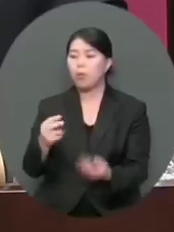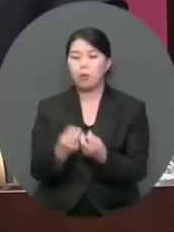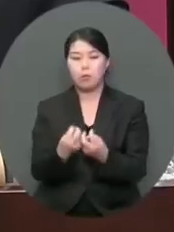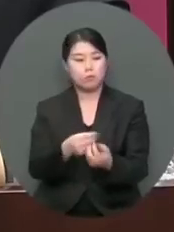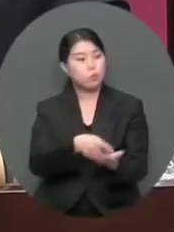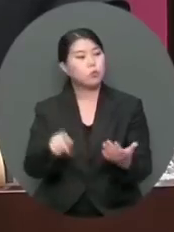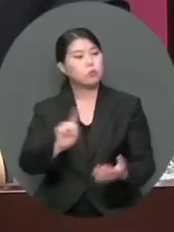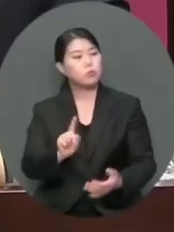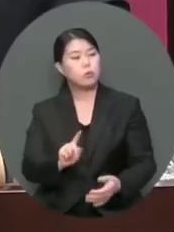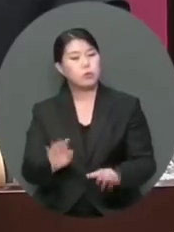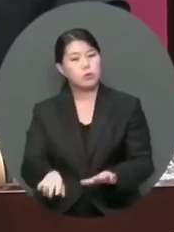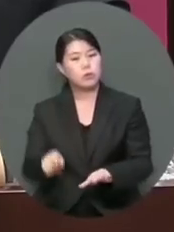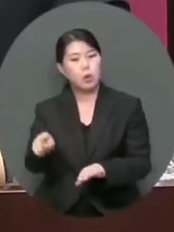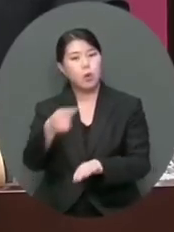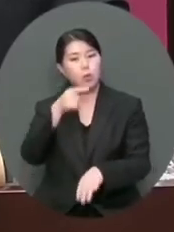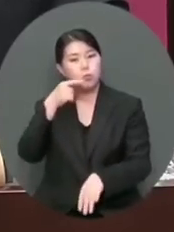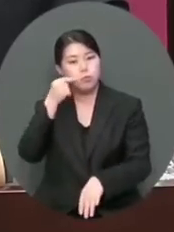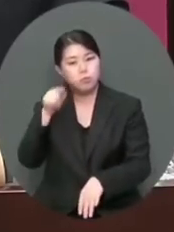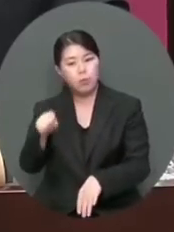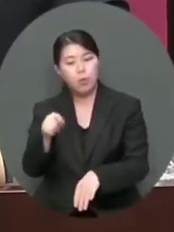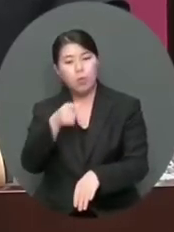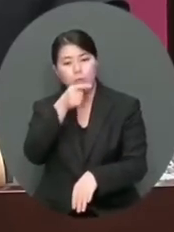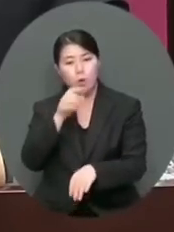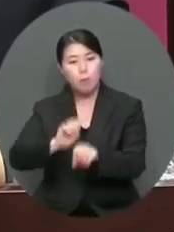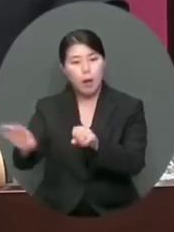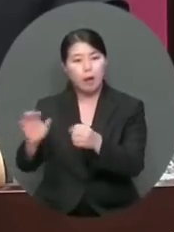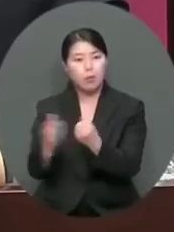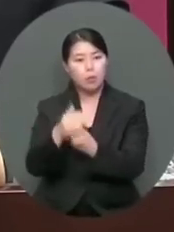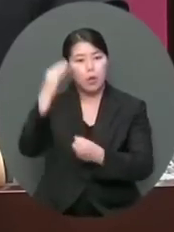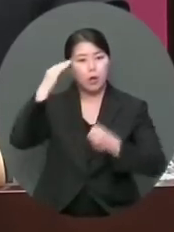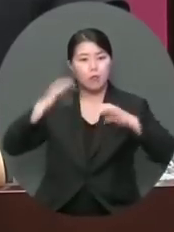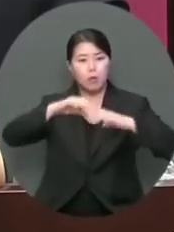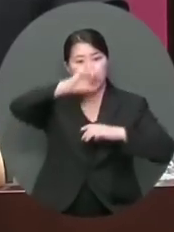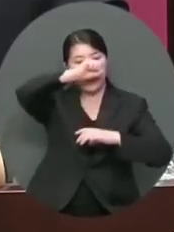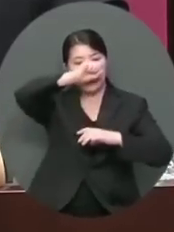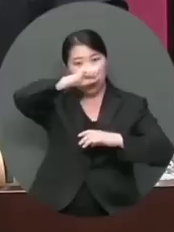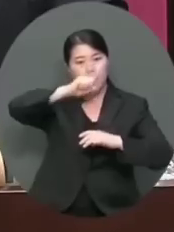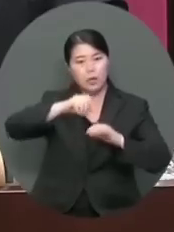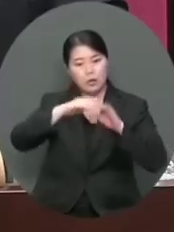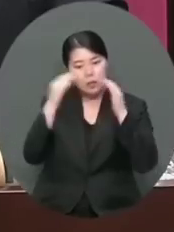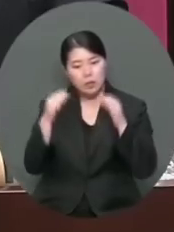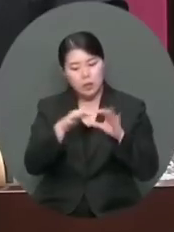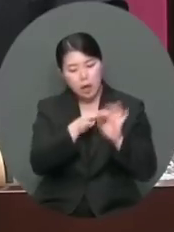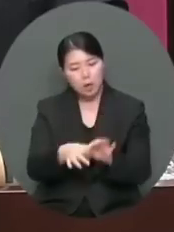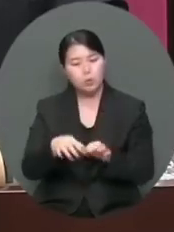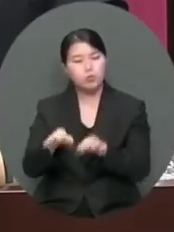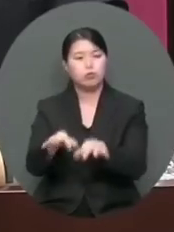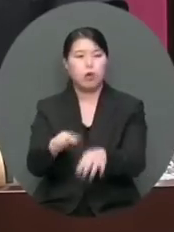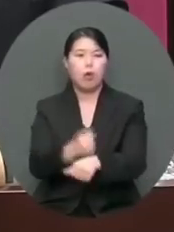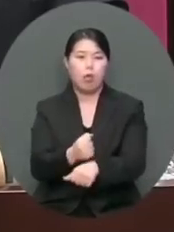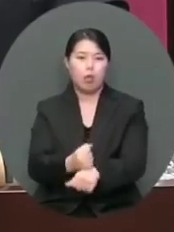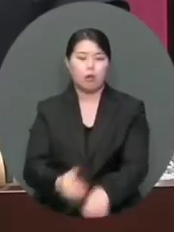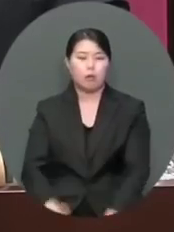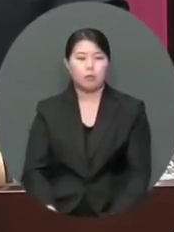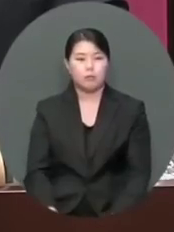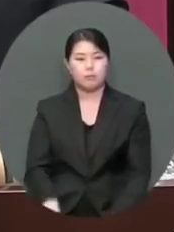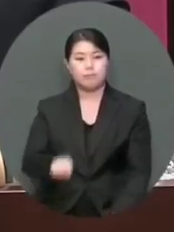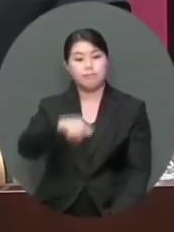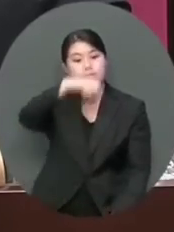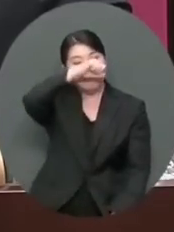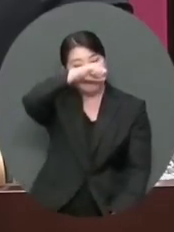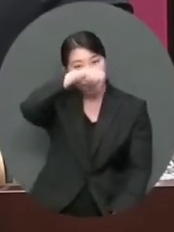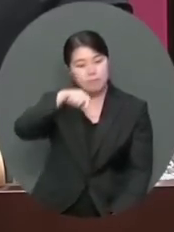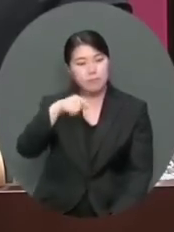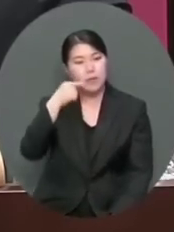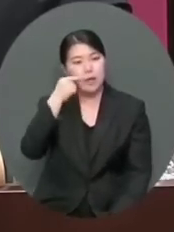거죠? 지금 후쿠시마 오염수 방류로 인해서 저희 네. 우리나라 예산이 계속해서 들어가고 있는데. 예, 이 예산은 우리가